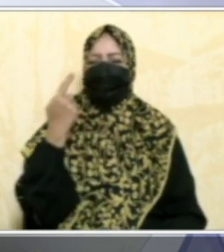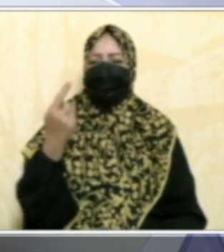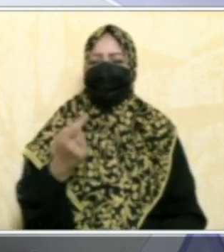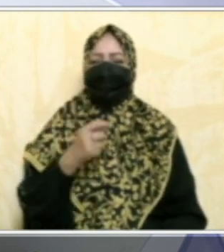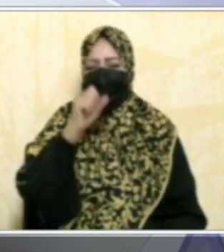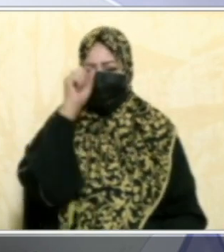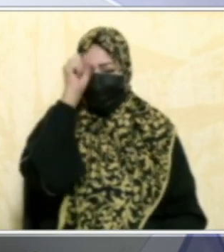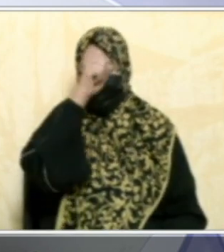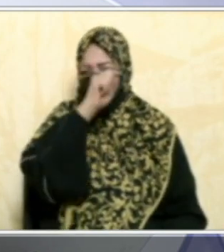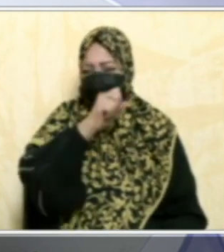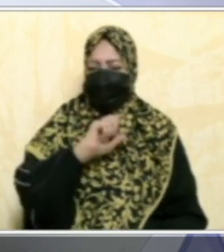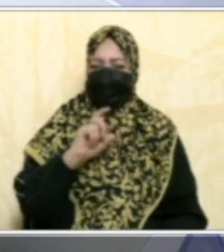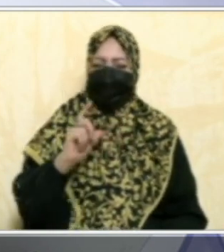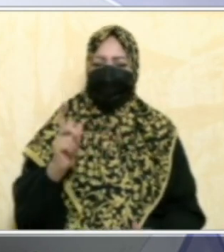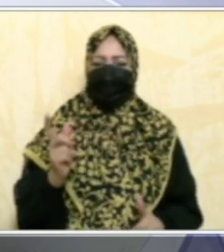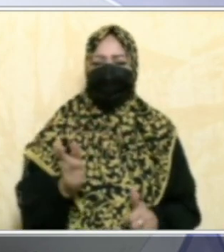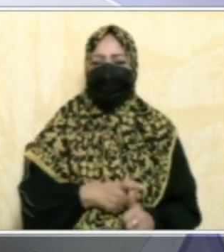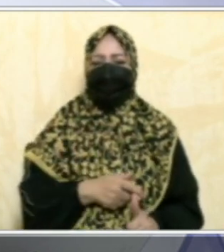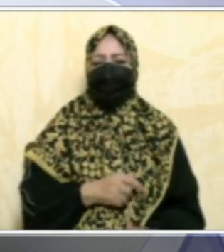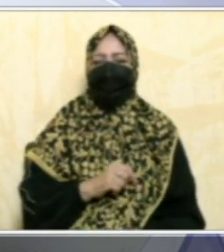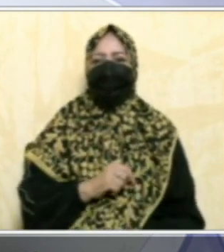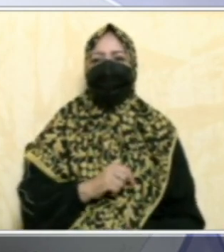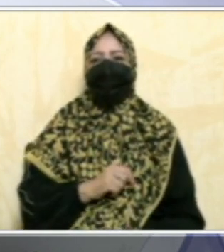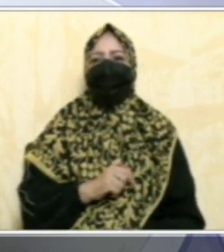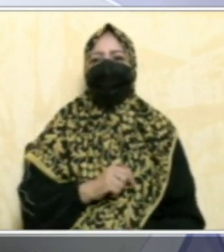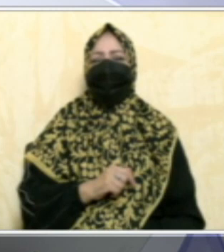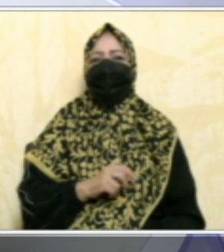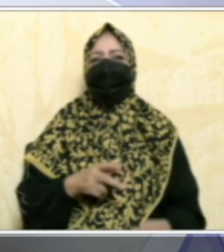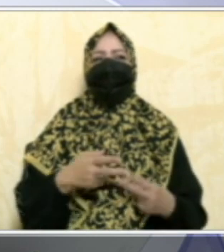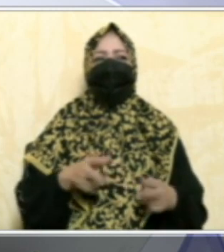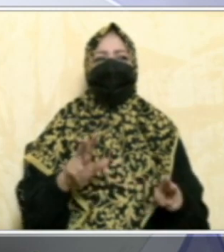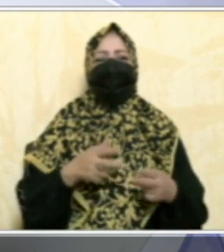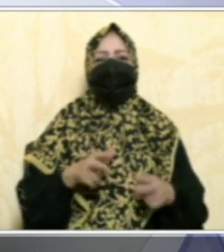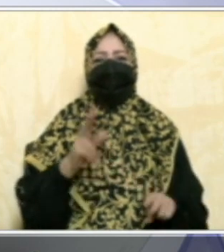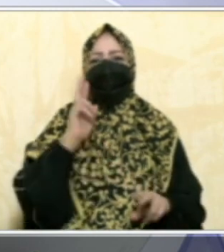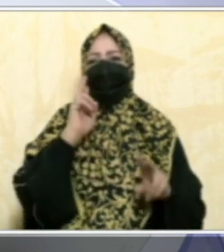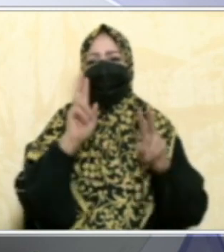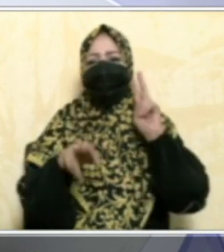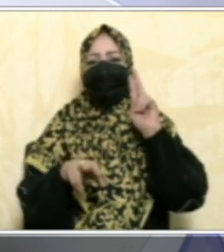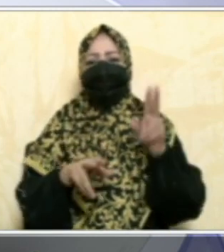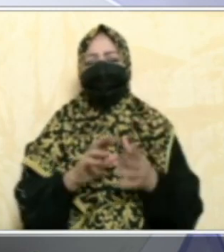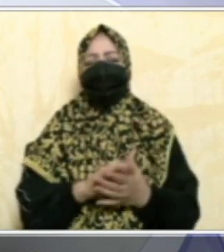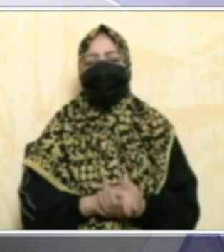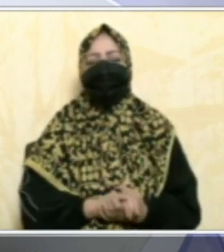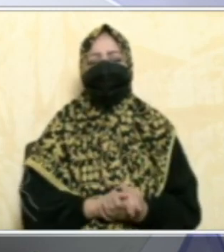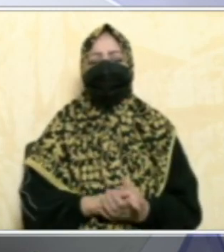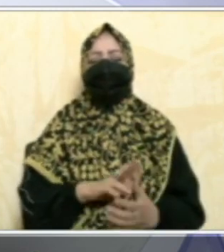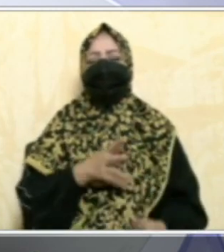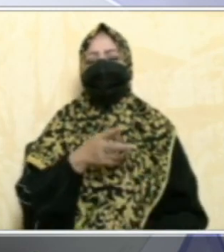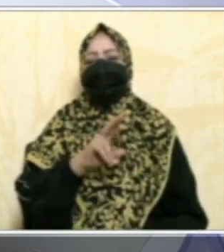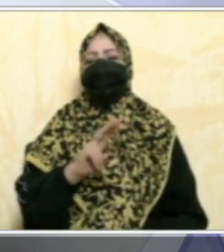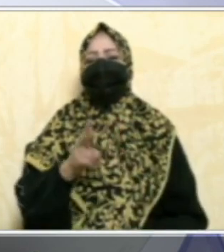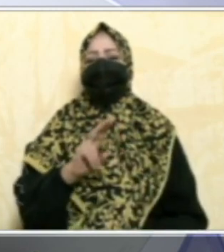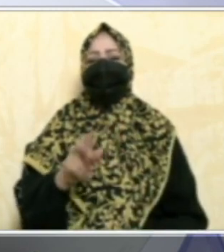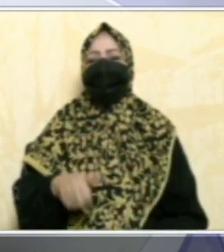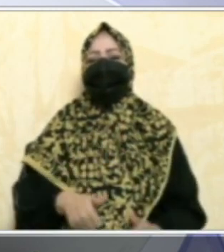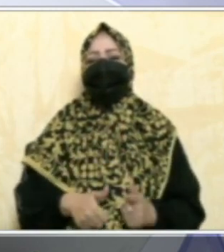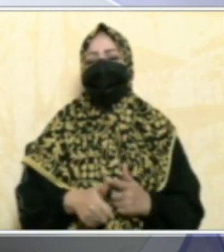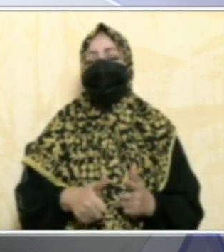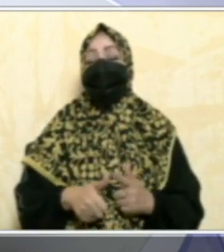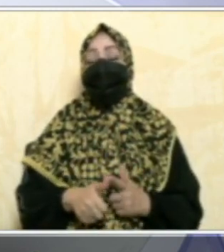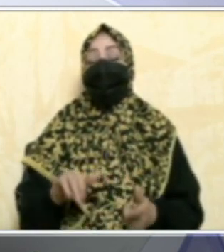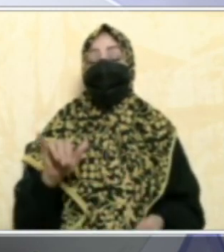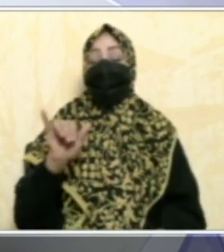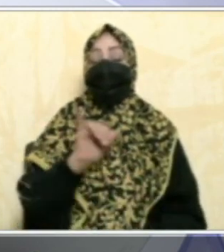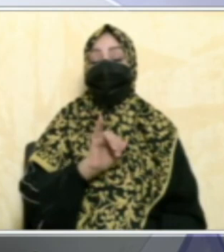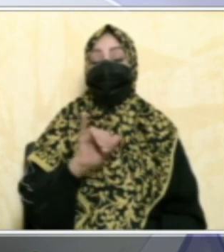من باب النظر في مصلحة هذا الأمر، هناك أمور أولى وأوجب. الذي لا يملك ثمن